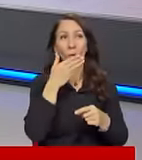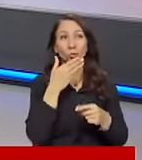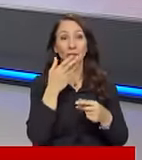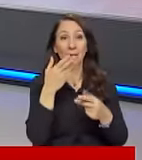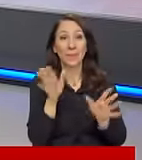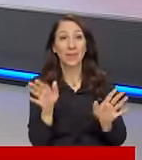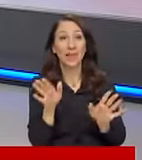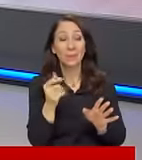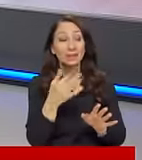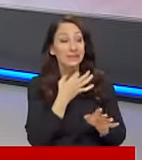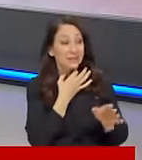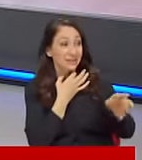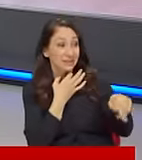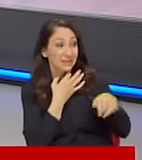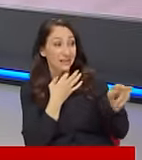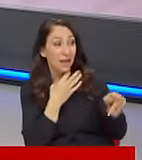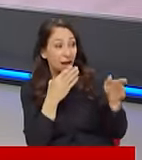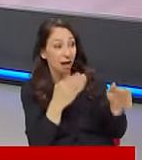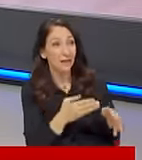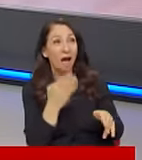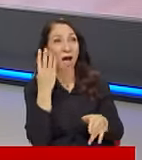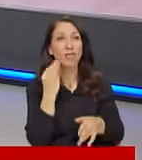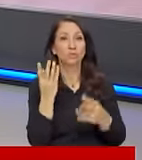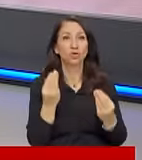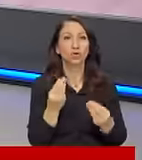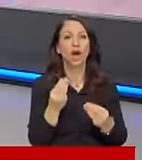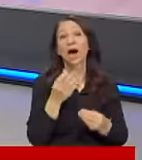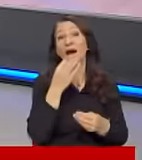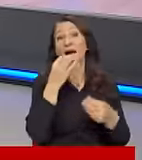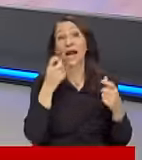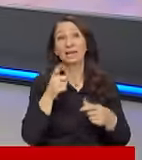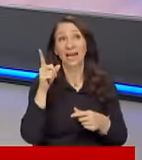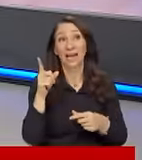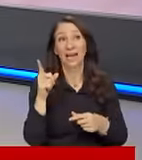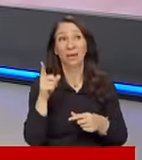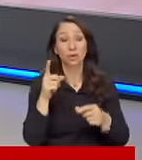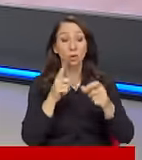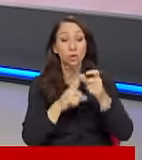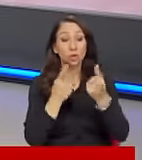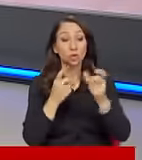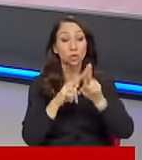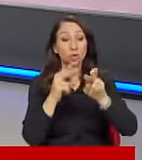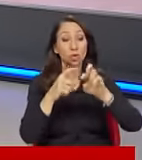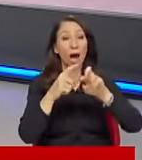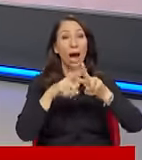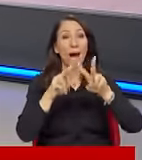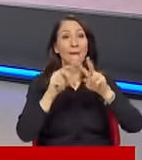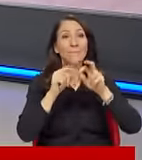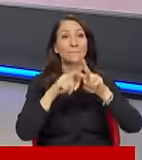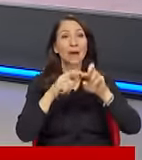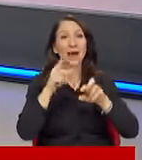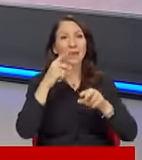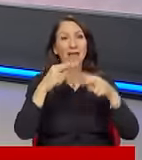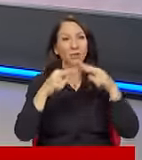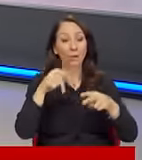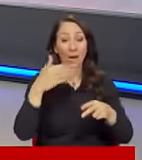oldu. Dar gelirlinin de halinden anlamış oldular. Ankara'da Çukurambar'da bir restoran. Bu